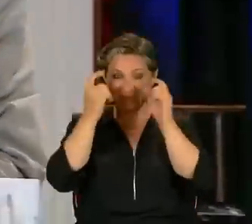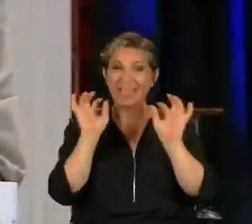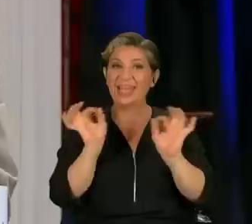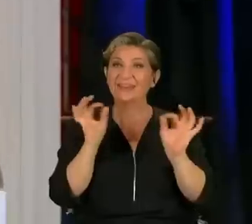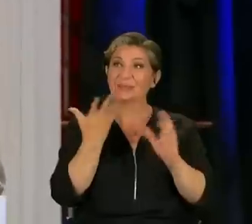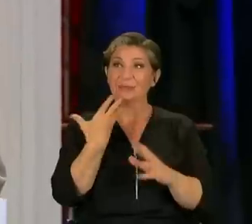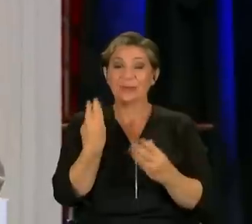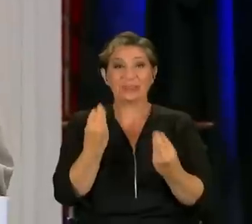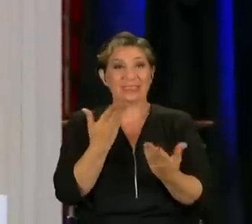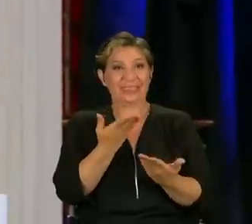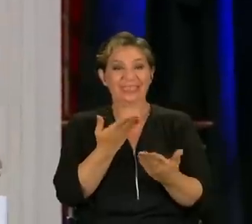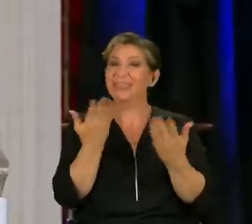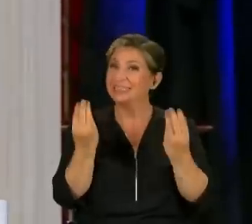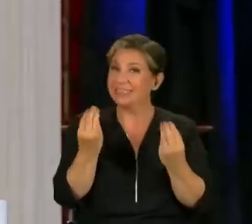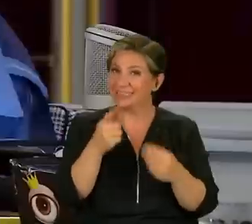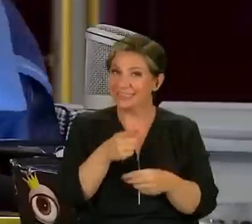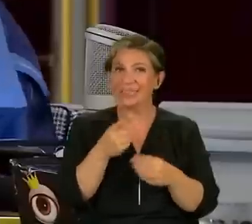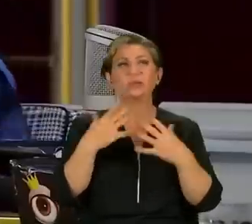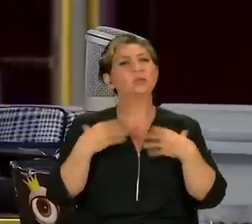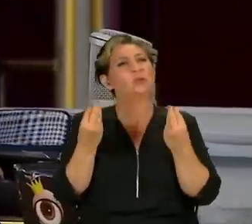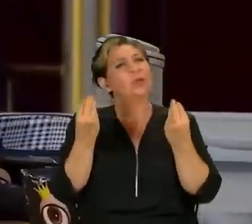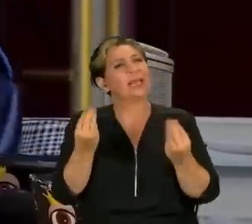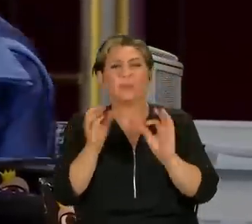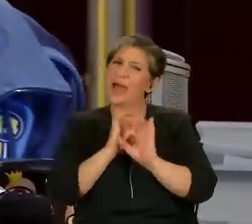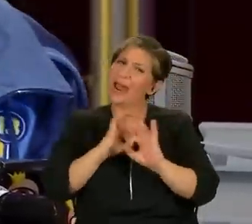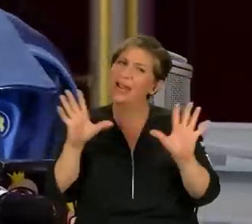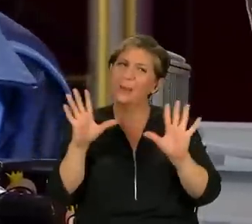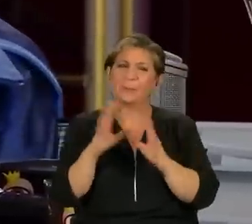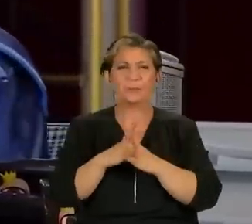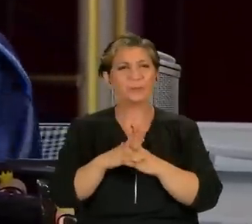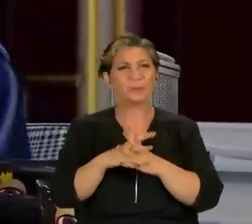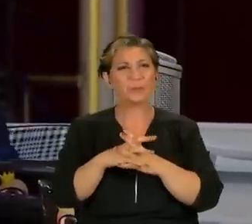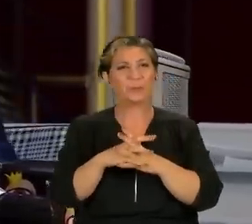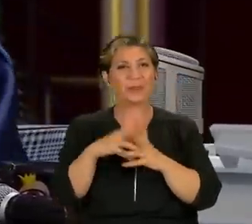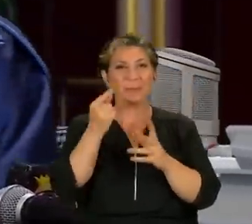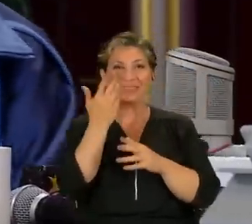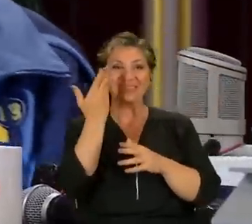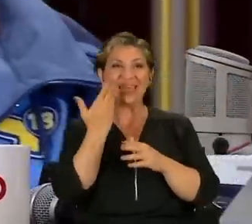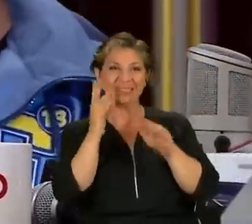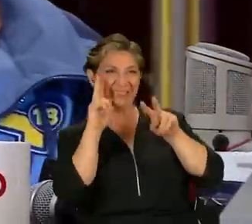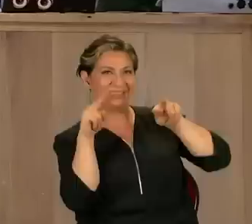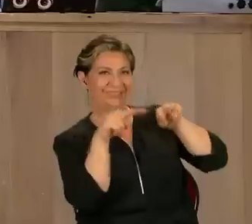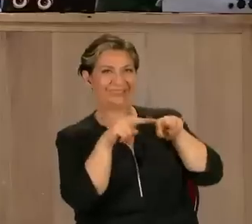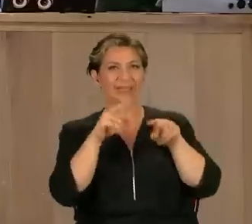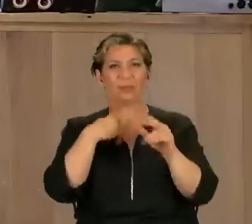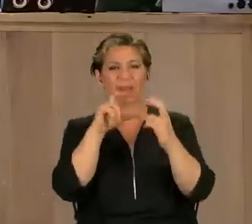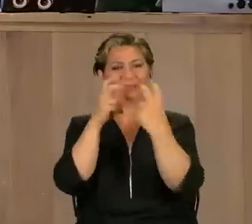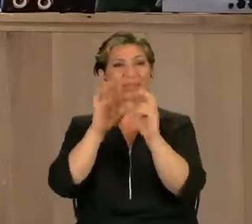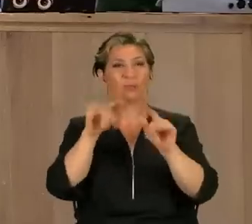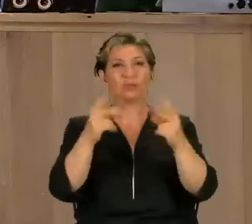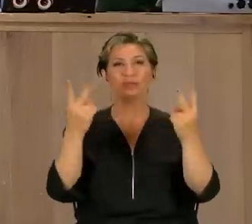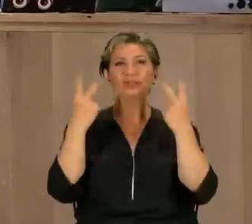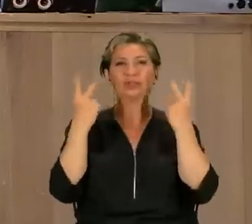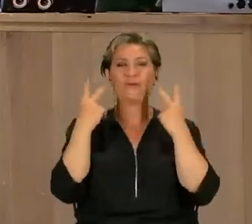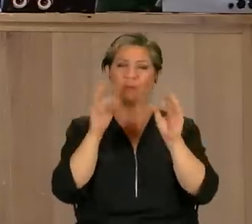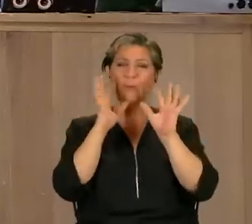Evet. Çok şık. Teşekkür ederim. Nasılsın? Çok iyiyim. Harikayım. Biraz daha seyirciye doğru dönebilirsin. Bu tarz